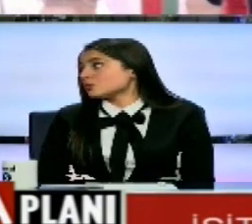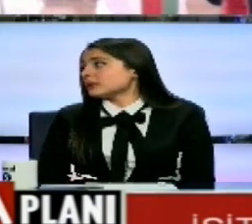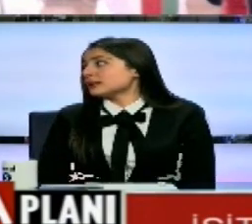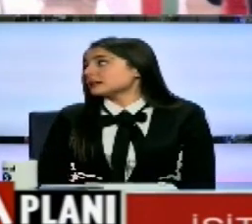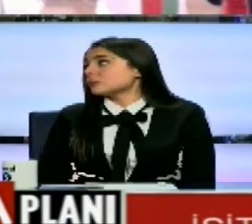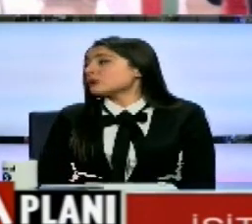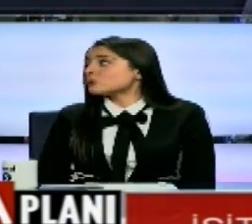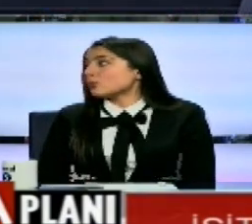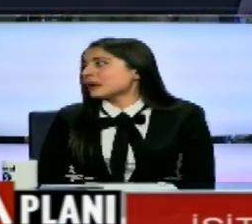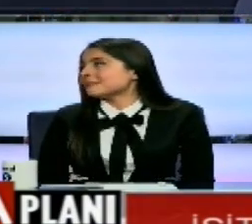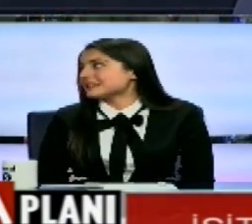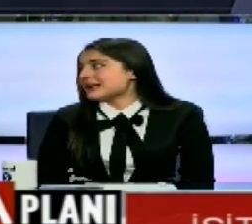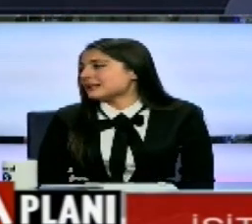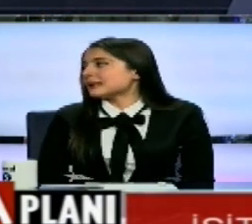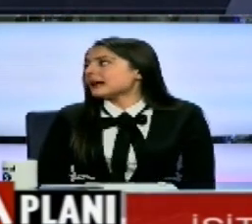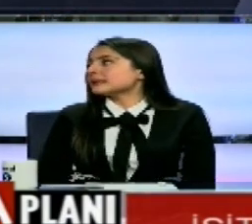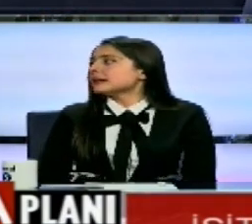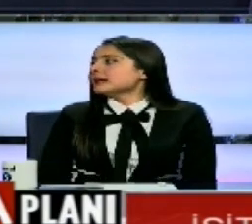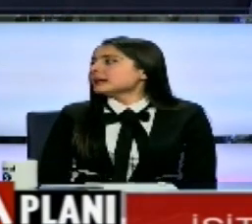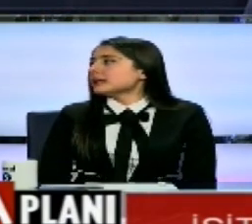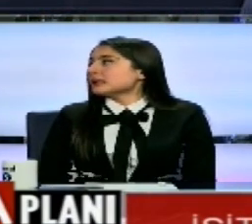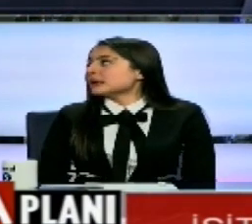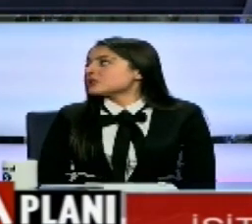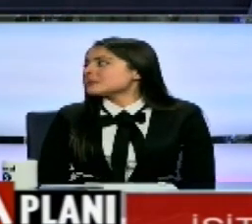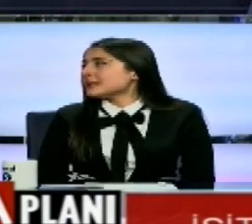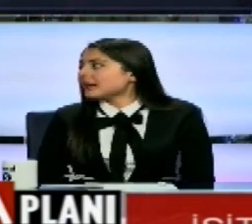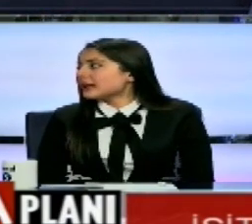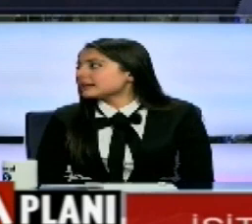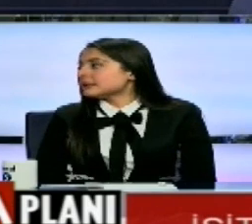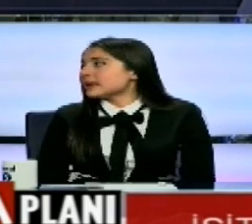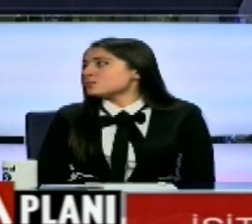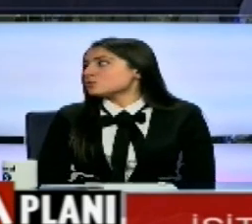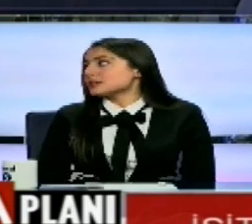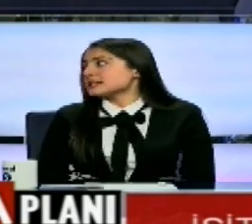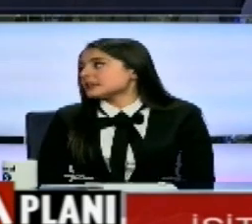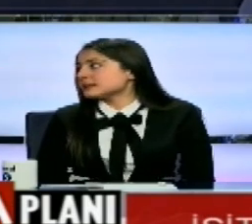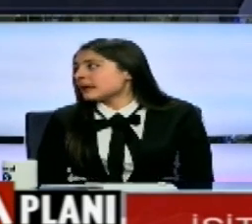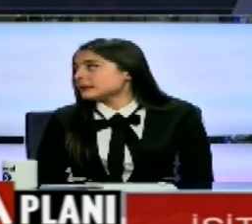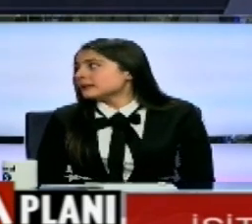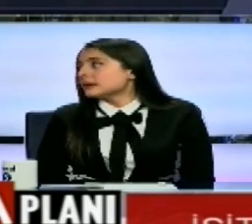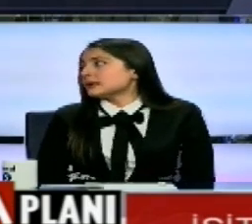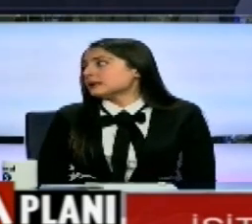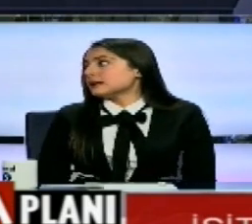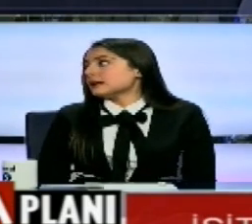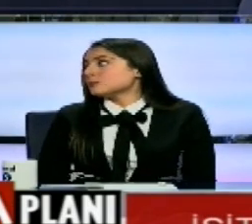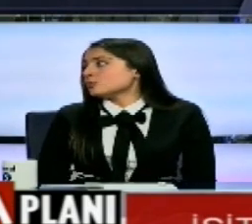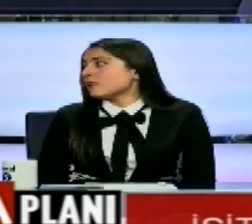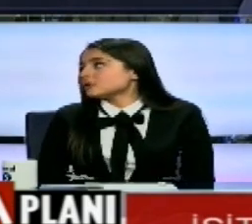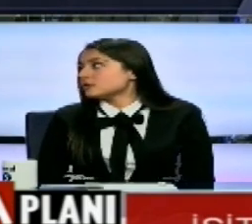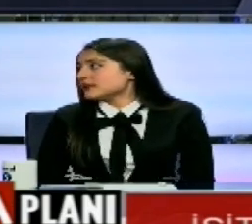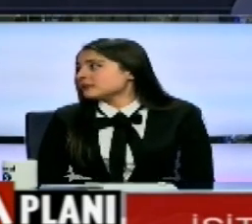Çünkü bunlar çok önemli detaylar. Yani işitme engellilerin en büyük seslerinden, en